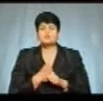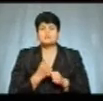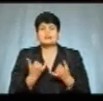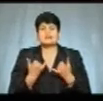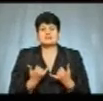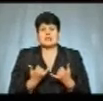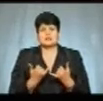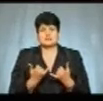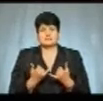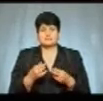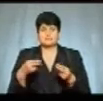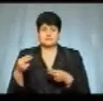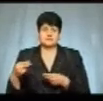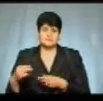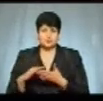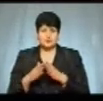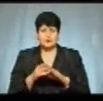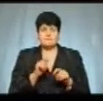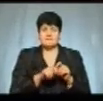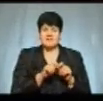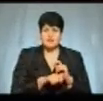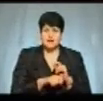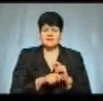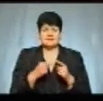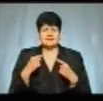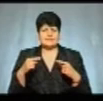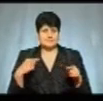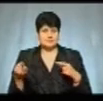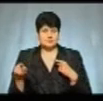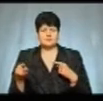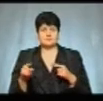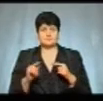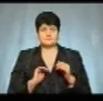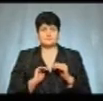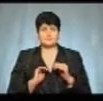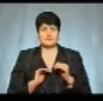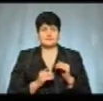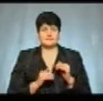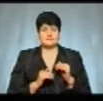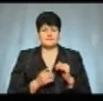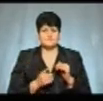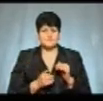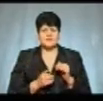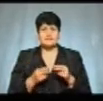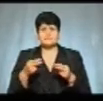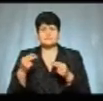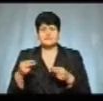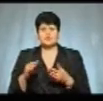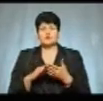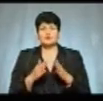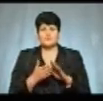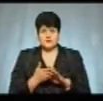на Тернопільщині? Заключати договори, перевіряти з іншими філіями в інших областях? Заключати